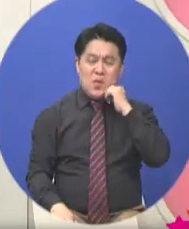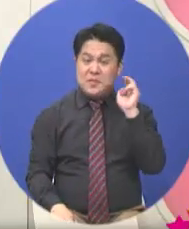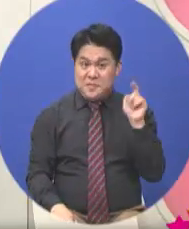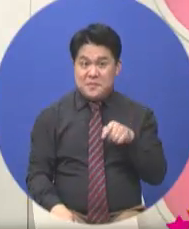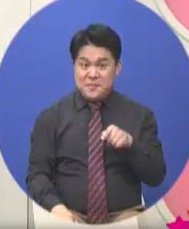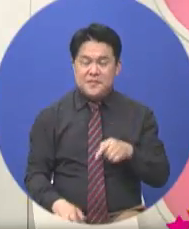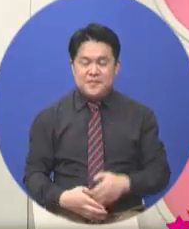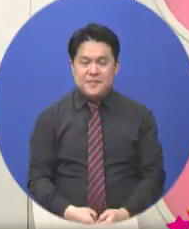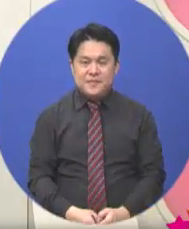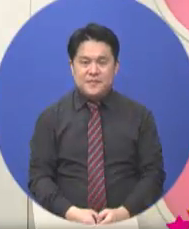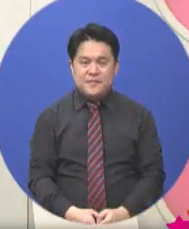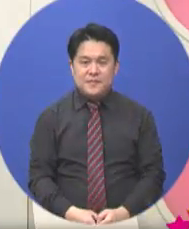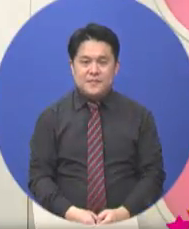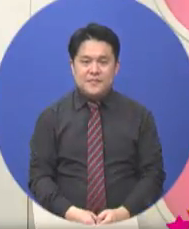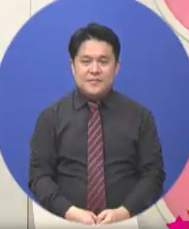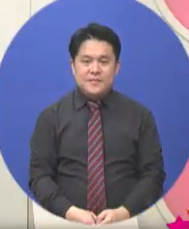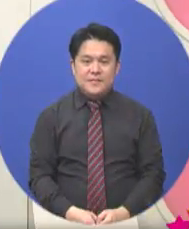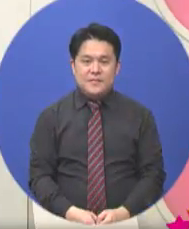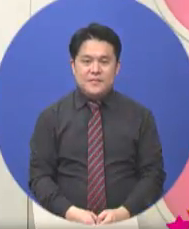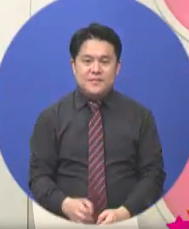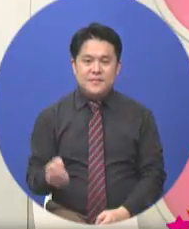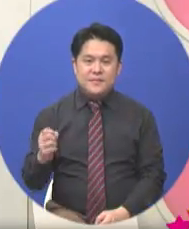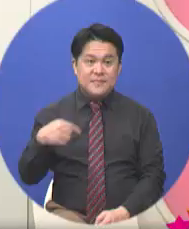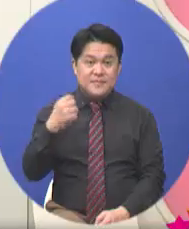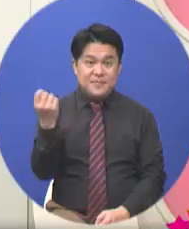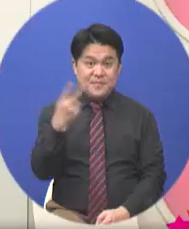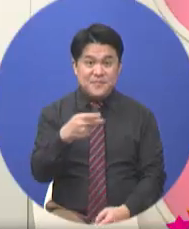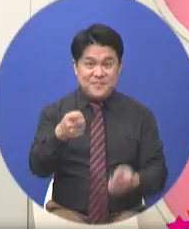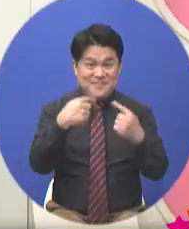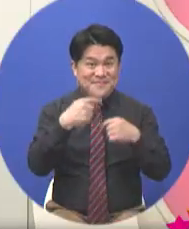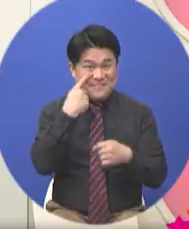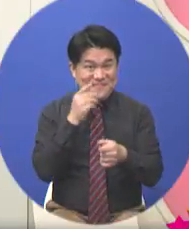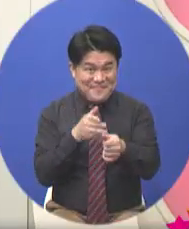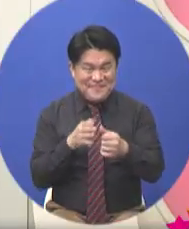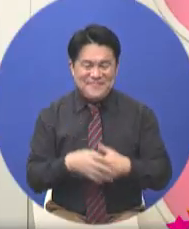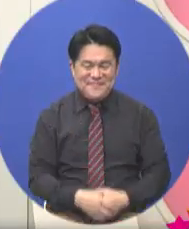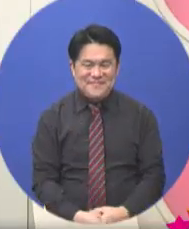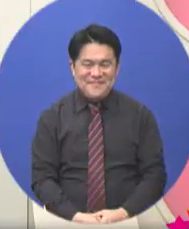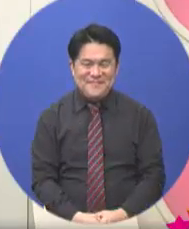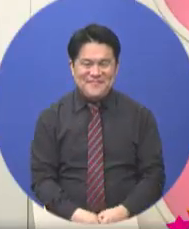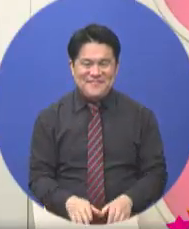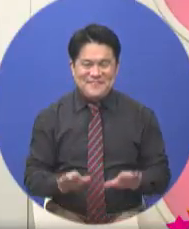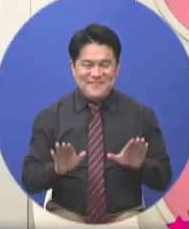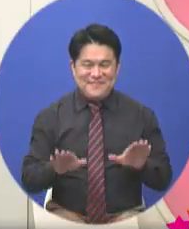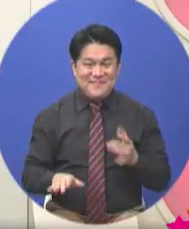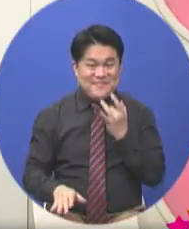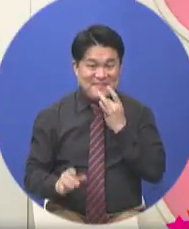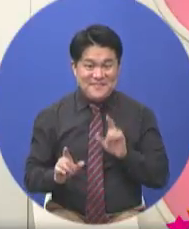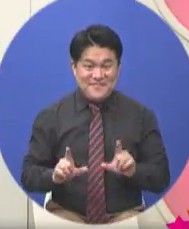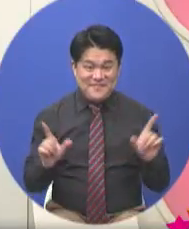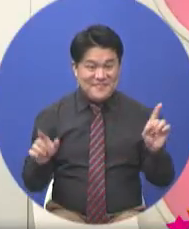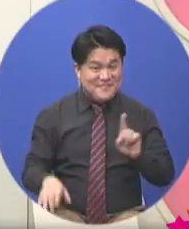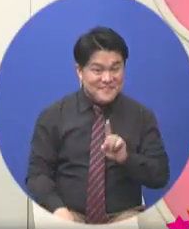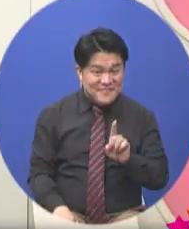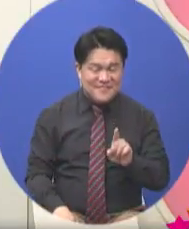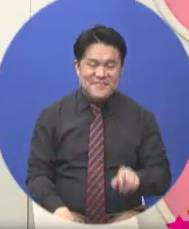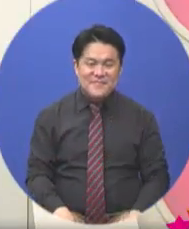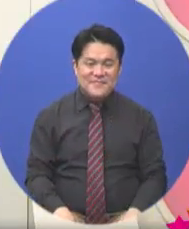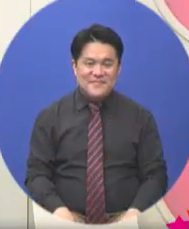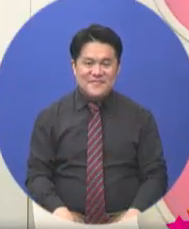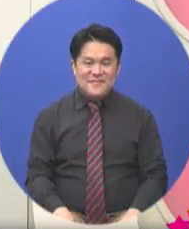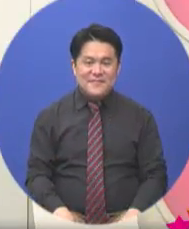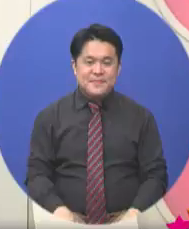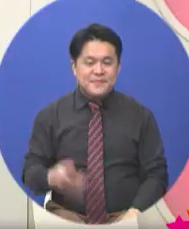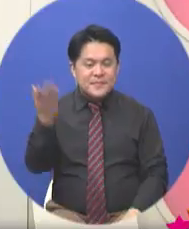있었는 모양입니다. 다시 한번 도전해 주시길 당비 드리면서 네. 오늘은 화요일입니다. 화요일은